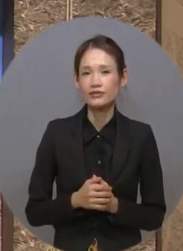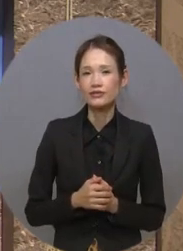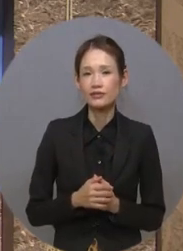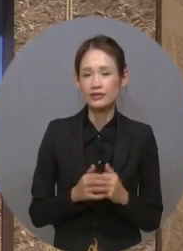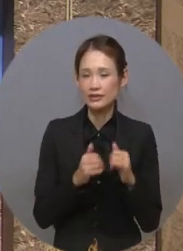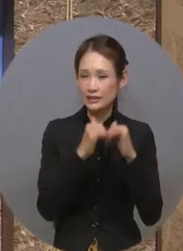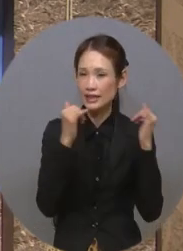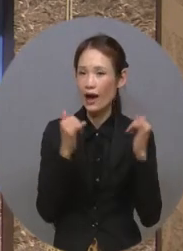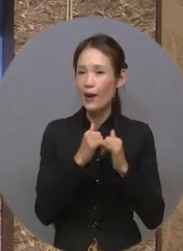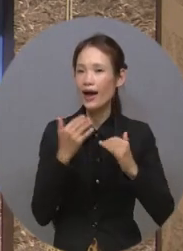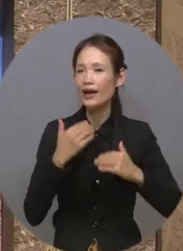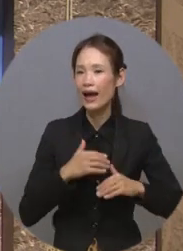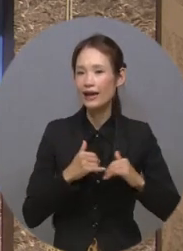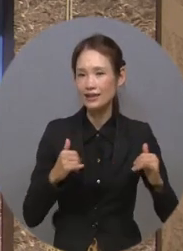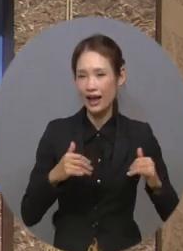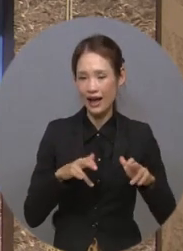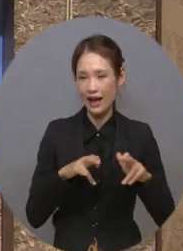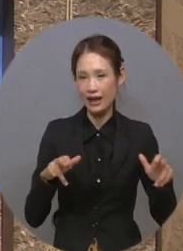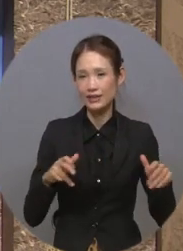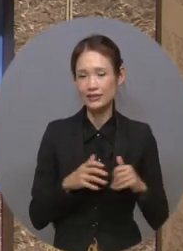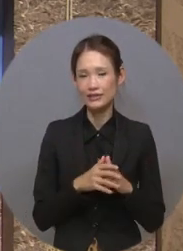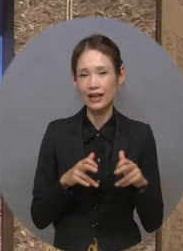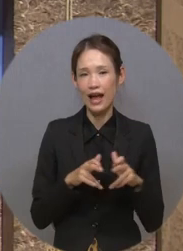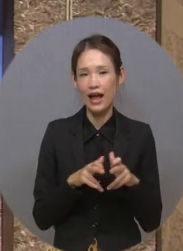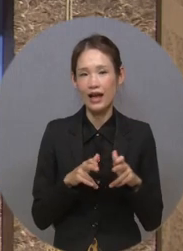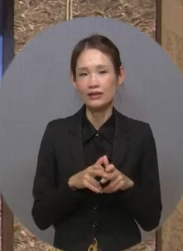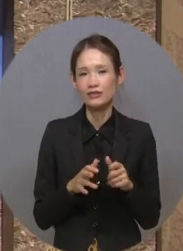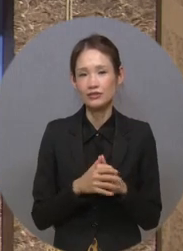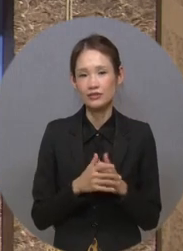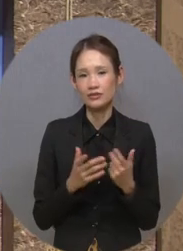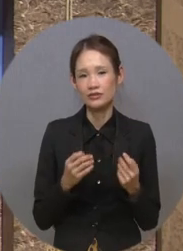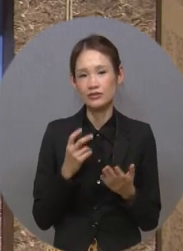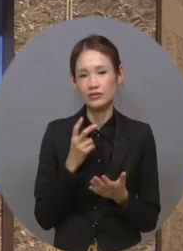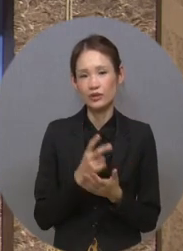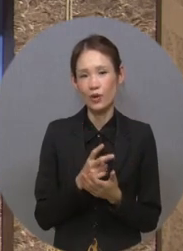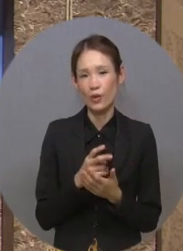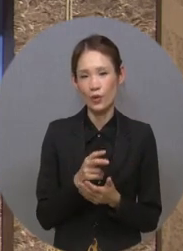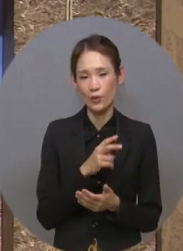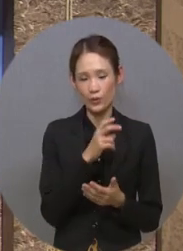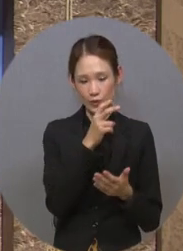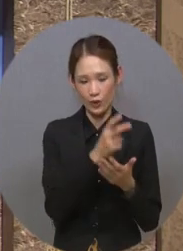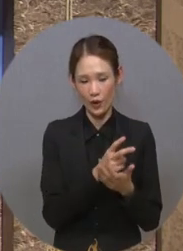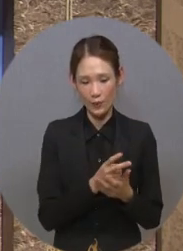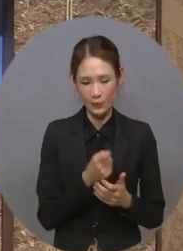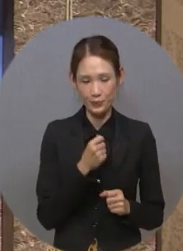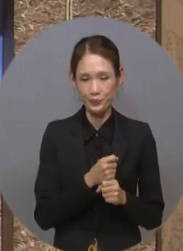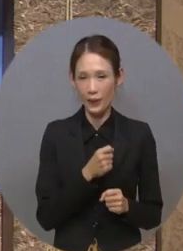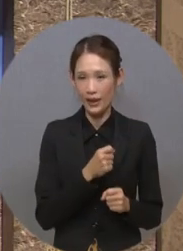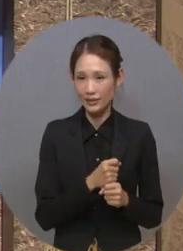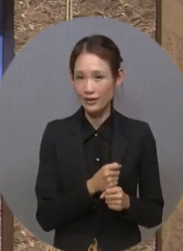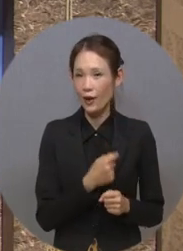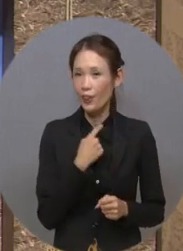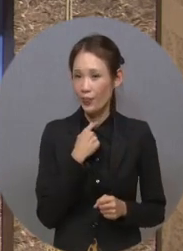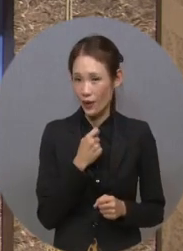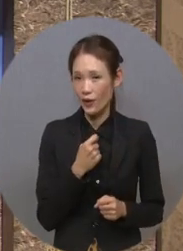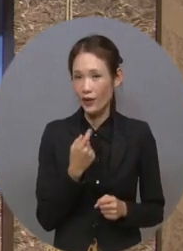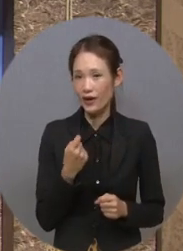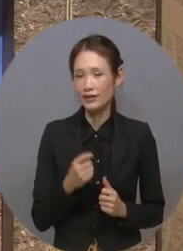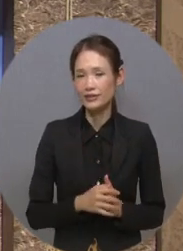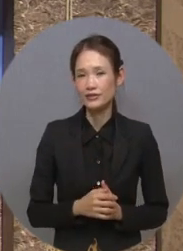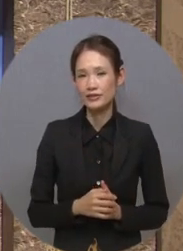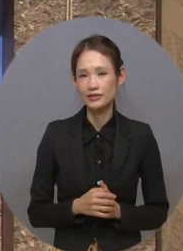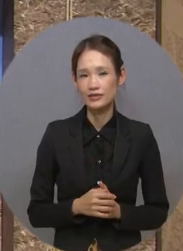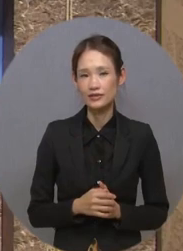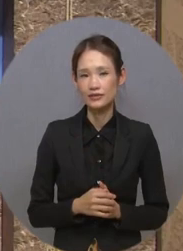또 사회적 약자인 장애인분들 예. 그런 쪽으로 해서 이제 조례를 이제 만들고 했죠. 네.